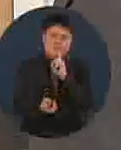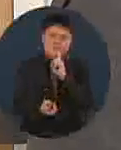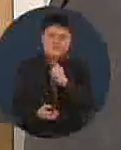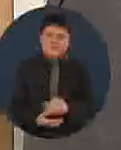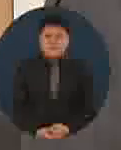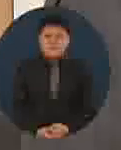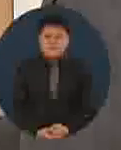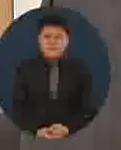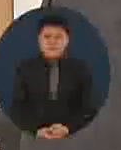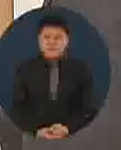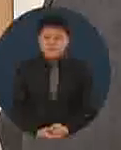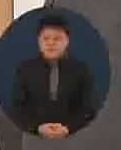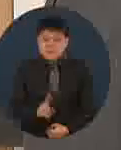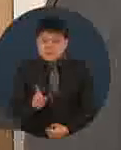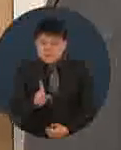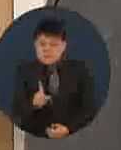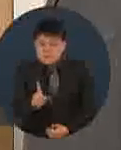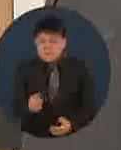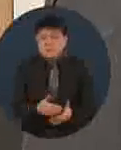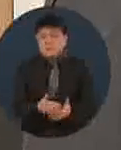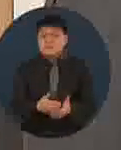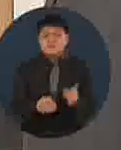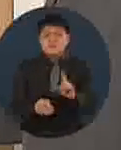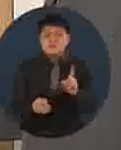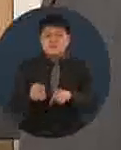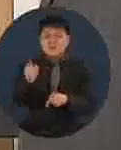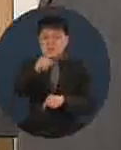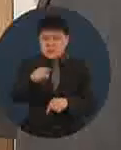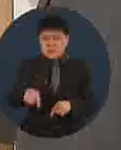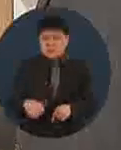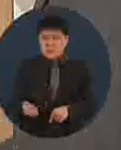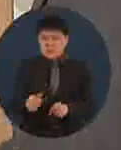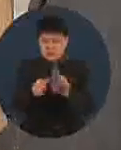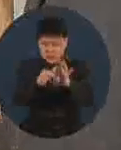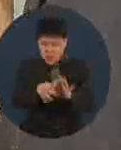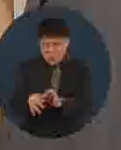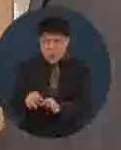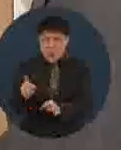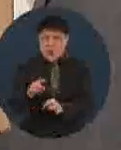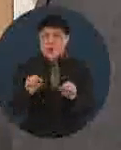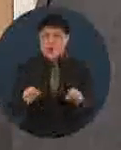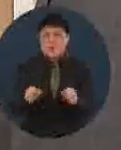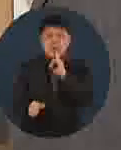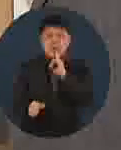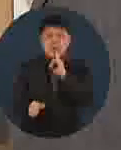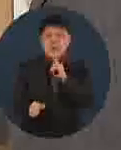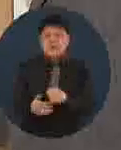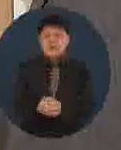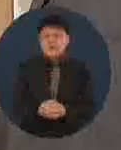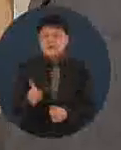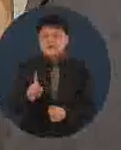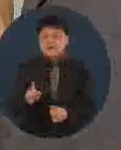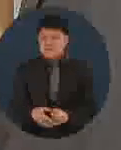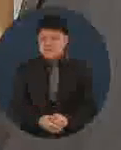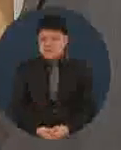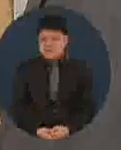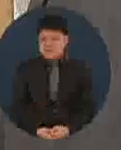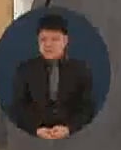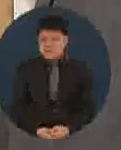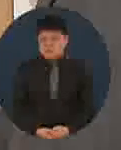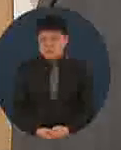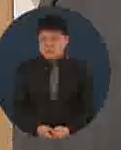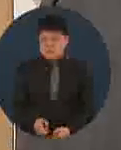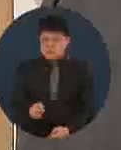그러나 저건 이래서는 끝나버리지 않는데 언뜻 보면 가죽으로 보이는데 이렇게 이어서 또 살아가자고 합니다. 이게 잡혀서는 안 되겠죠. 이걸 나가고.